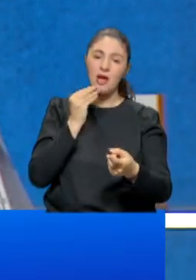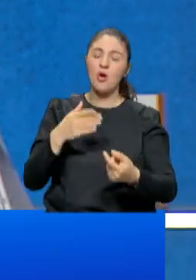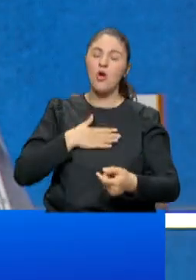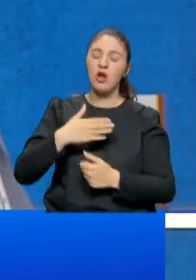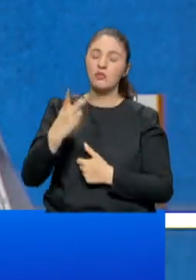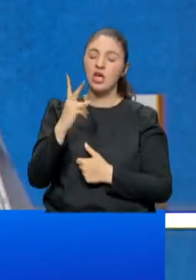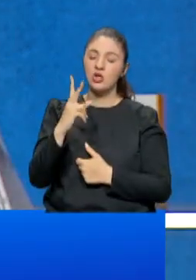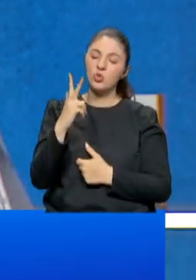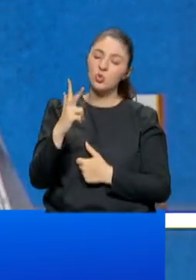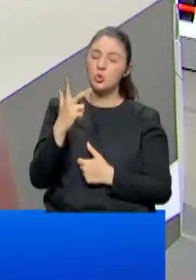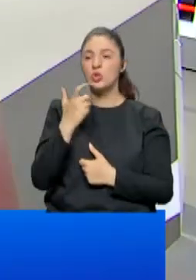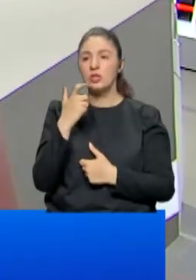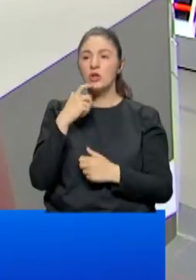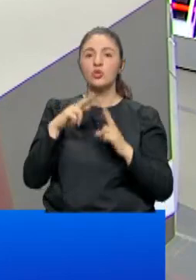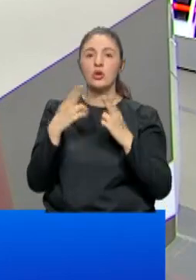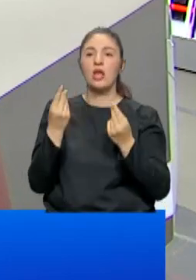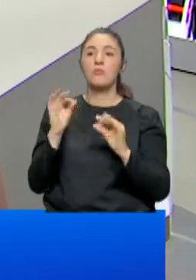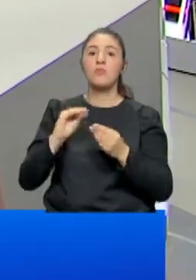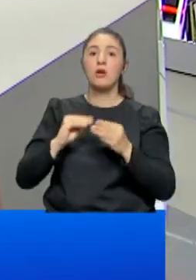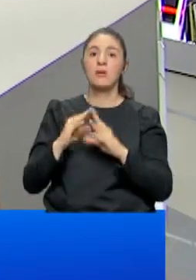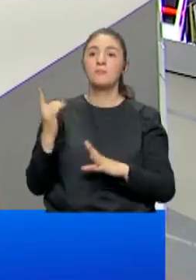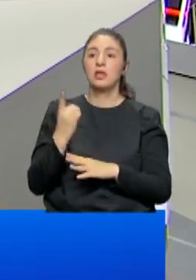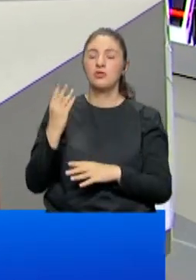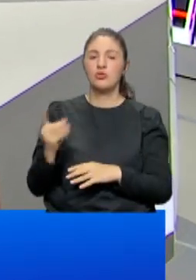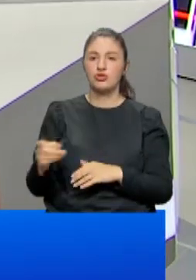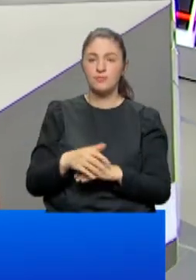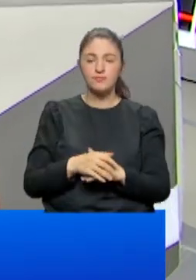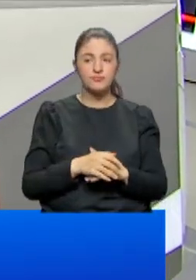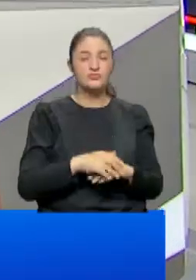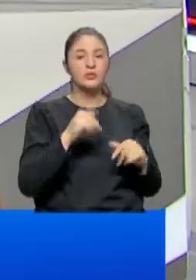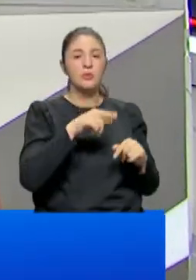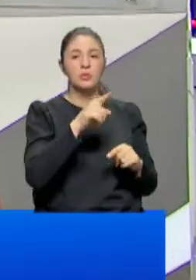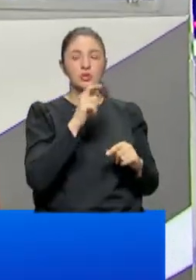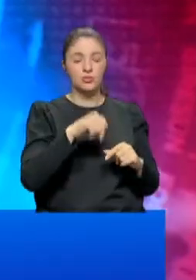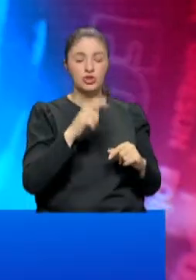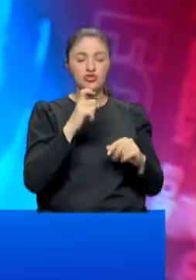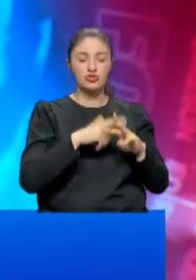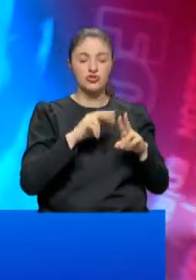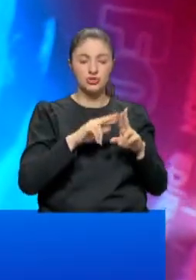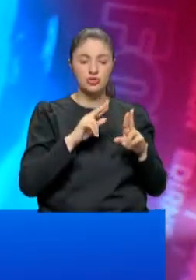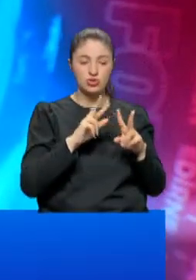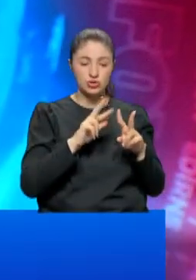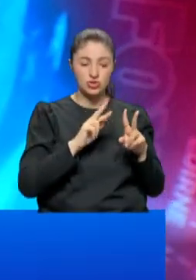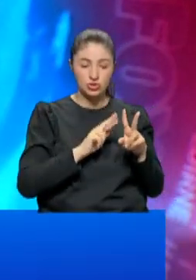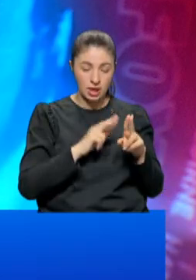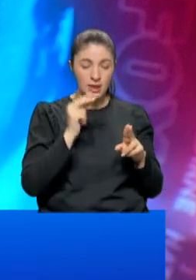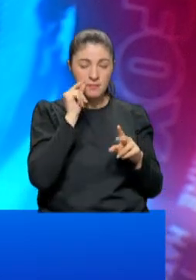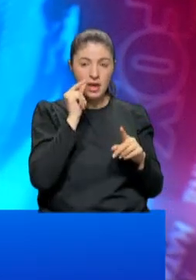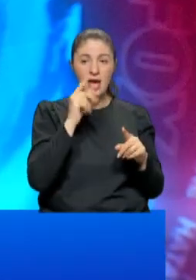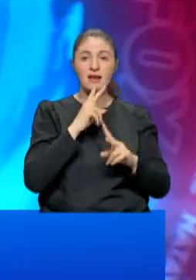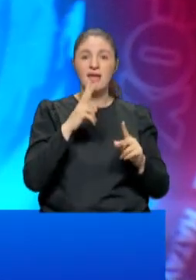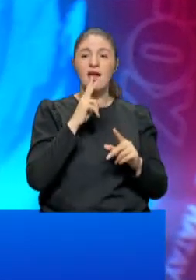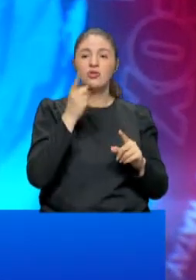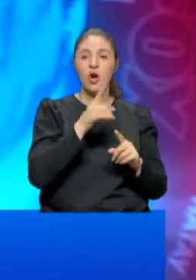gıda Önümüzdeki 2-3 yıl dünyanın en önemli problemlerinden bir tanesi olacak şimdi bugün Cenk Bey bu elektriğe